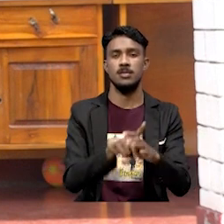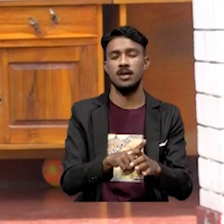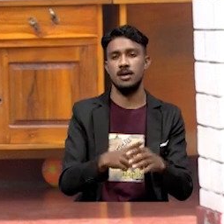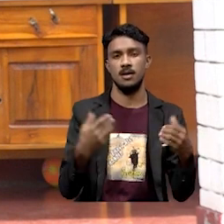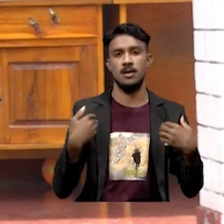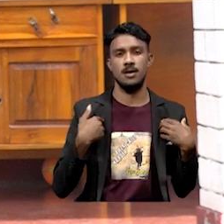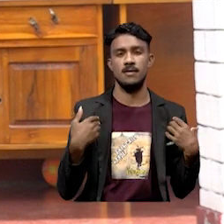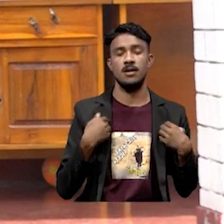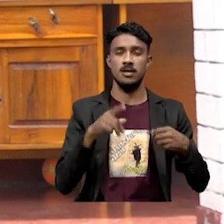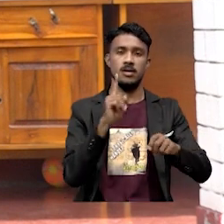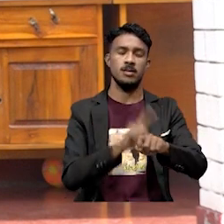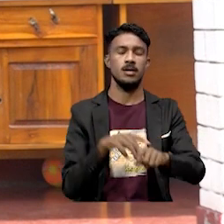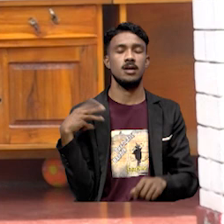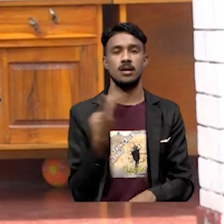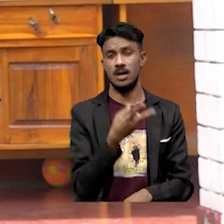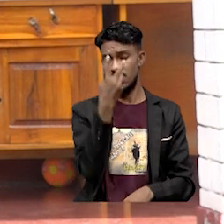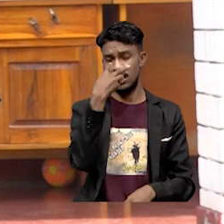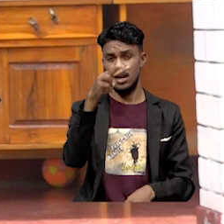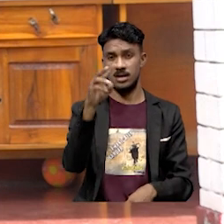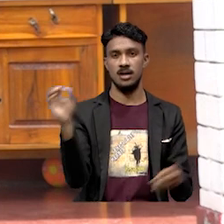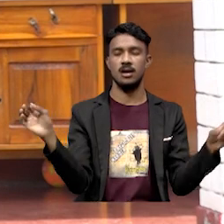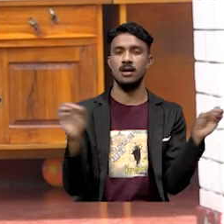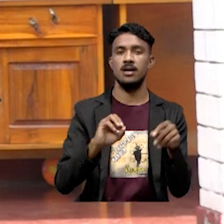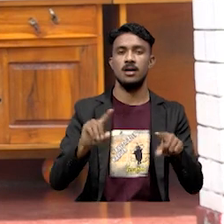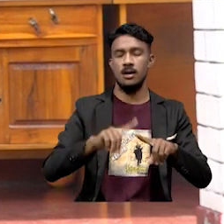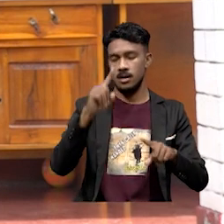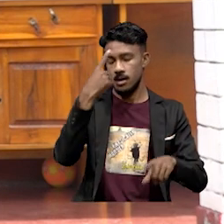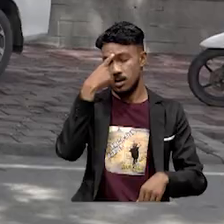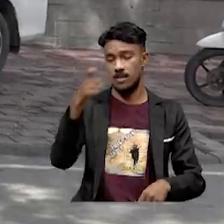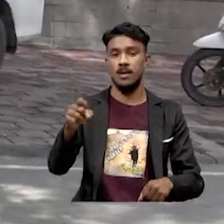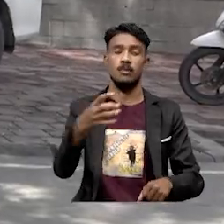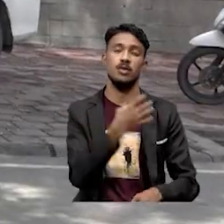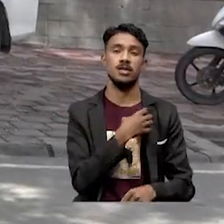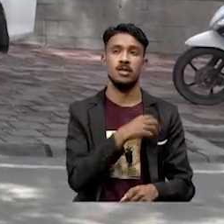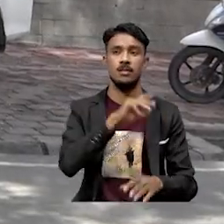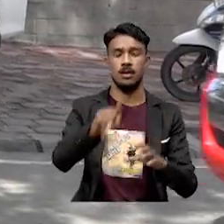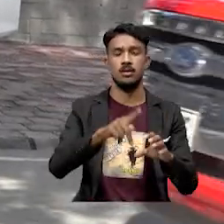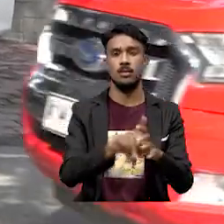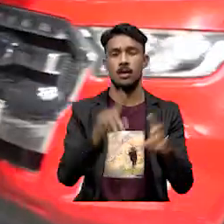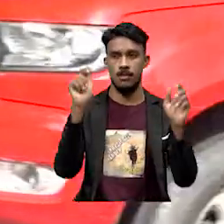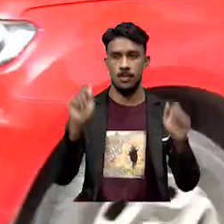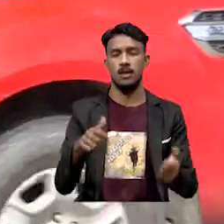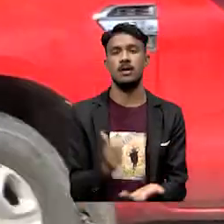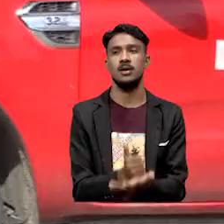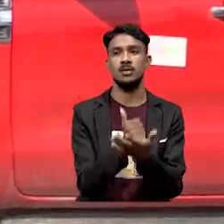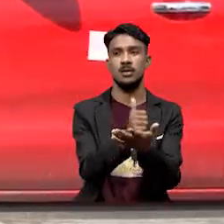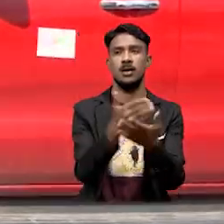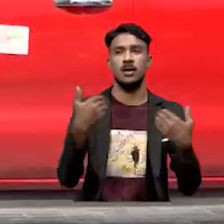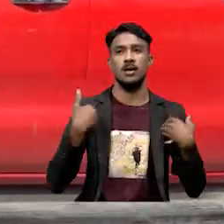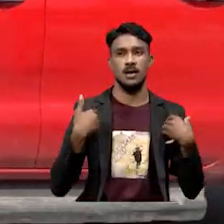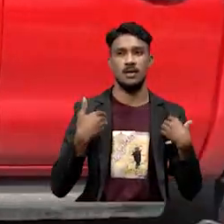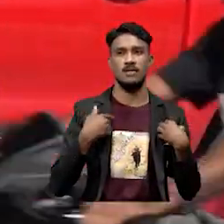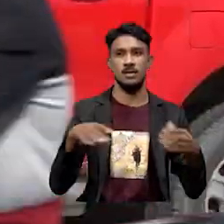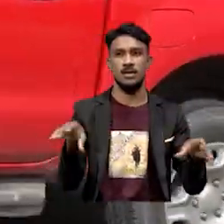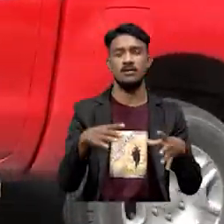nene, durante nene itahare lah ya. Tambo polisi ne presensi ida maka atu bele azuda. Kari ke infrasaun rumah